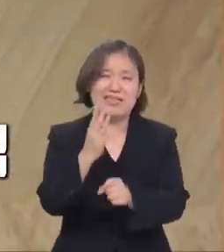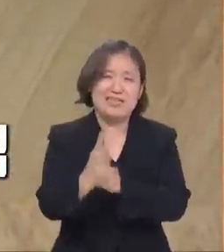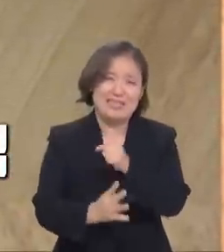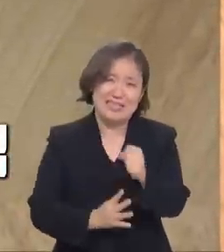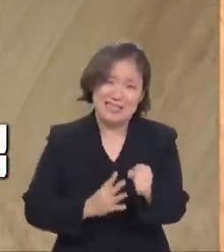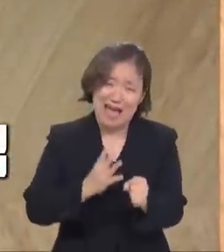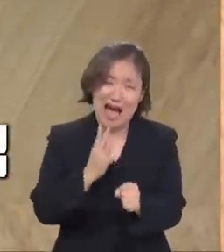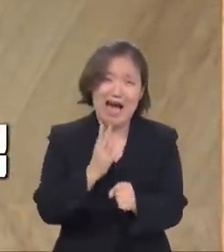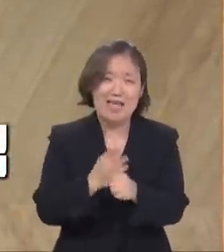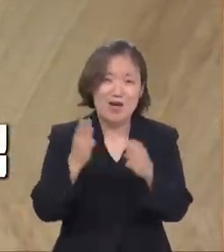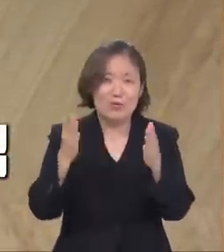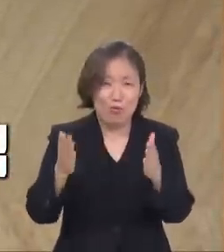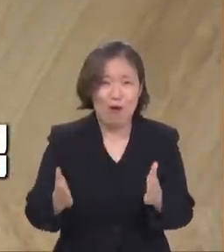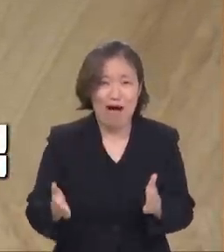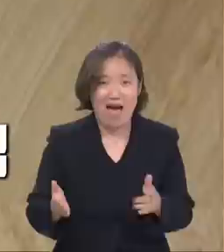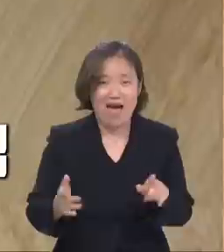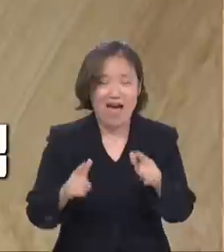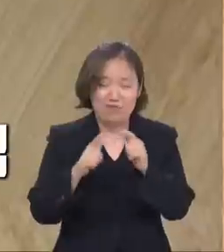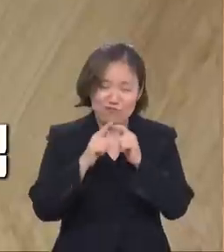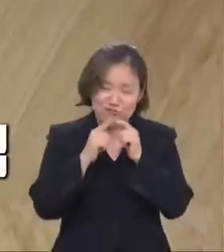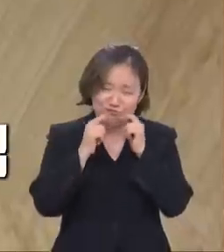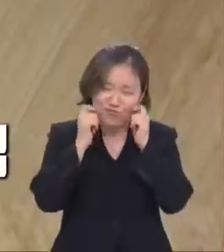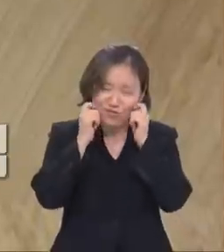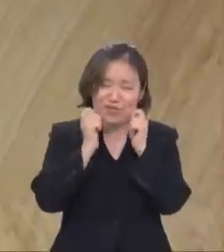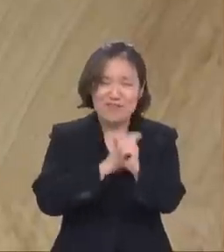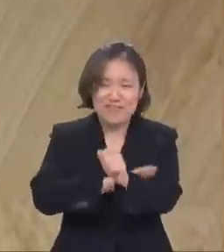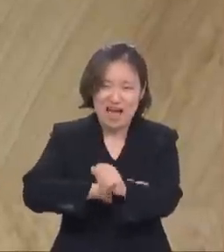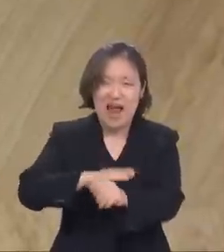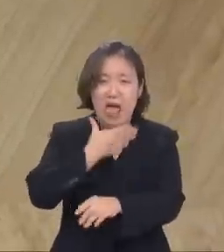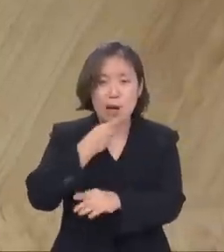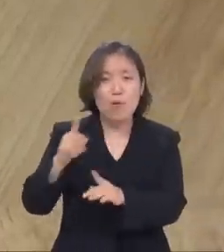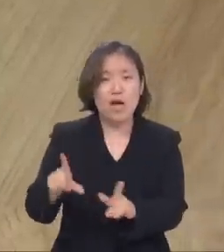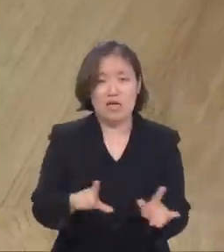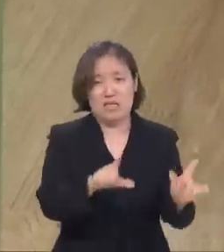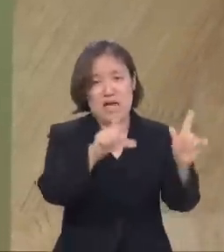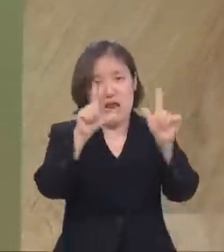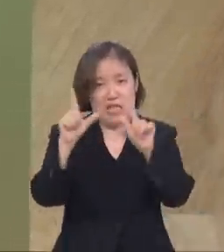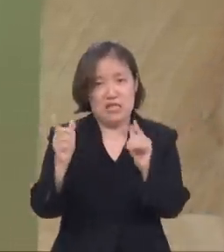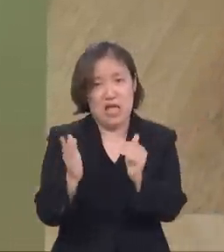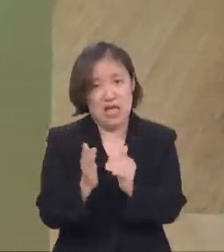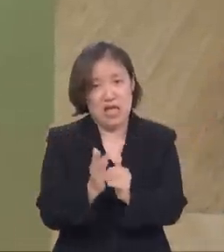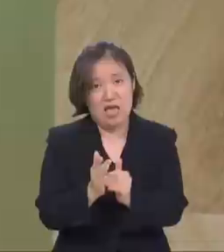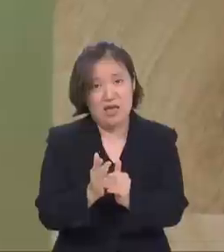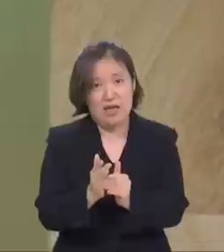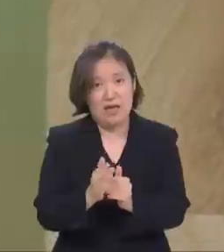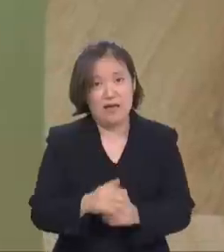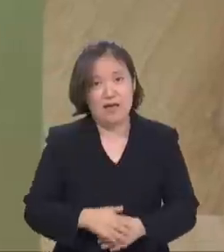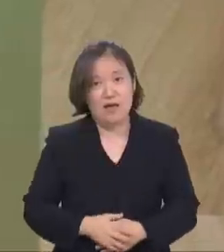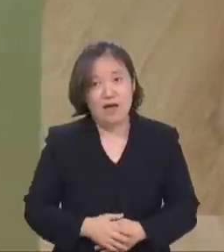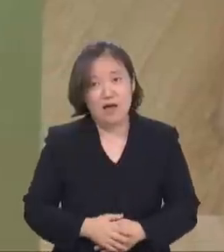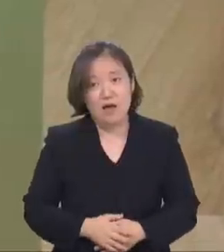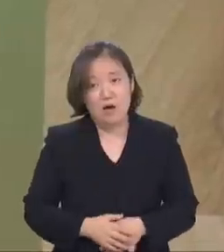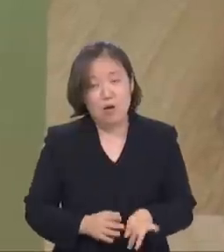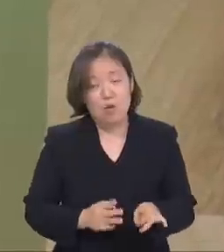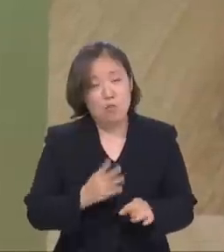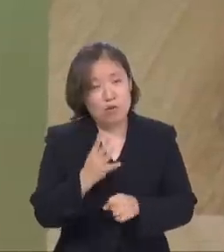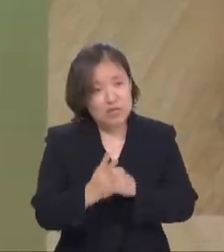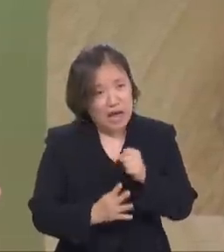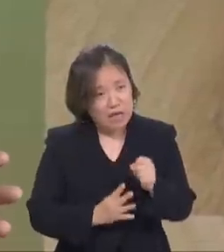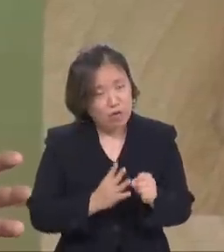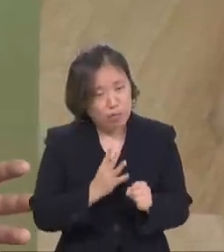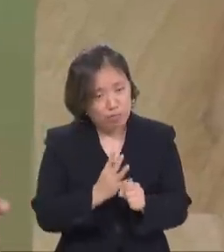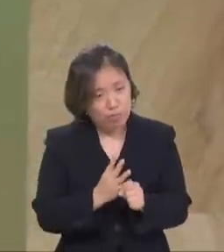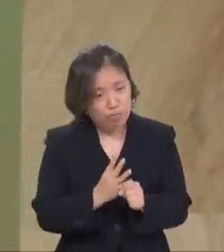4년을 밝은 표정으로 4년에 지냈다고 합니다 4년을 4년을 3개월이